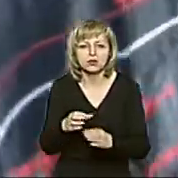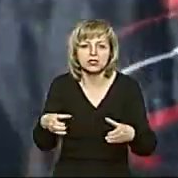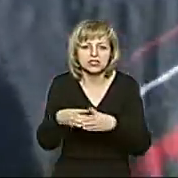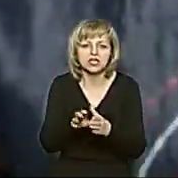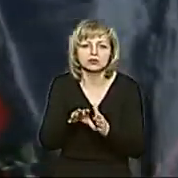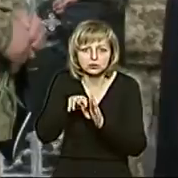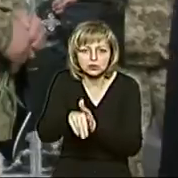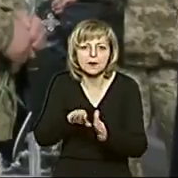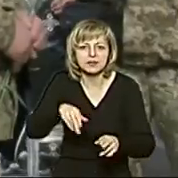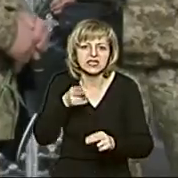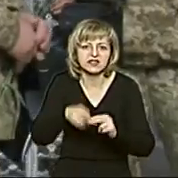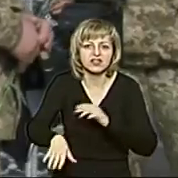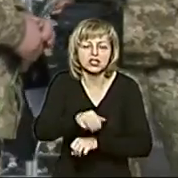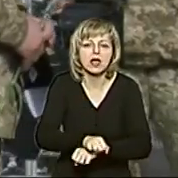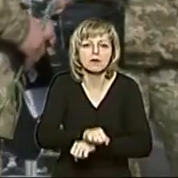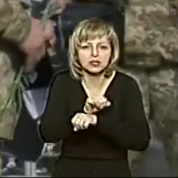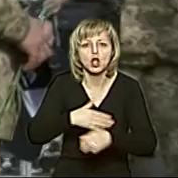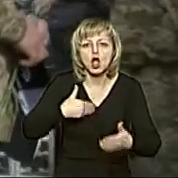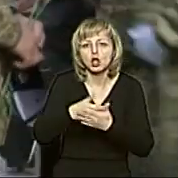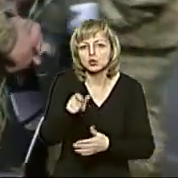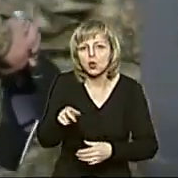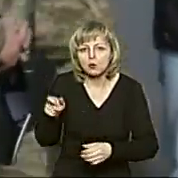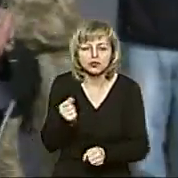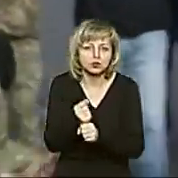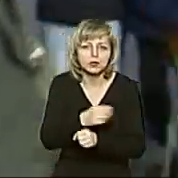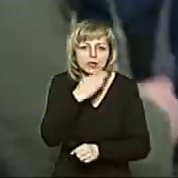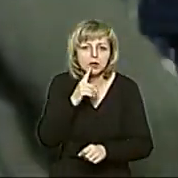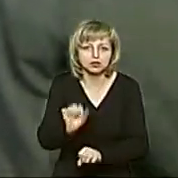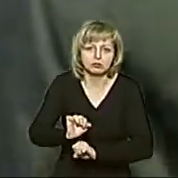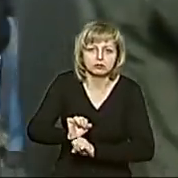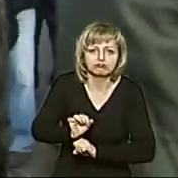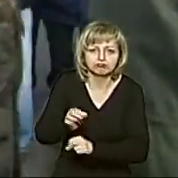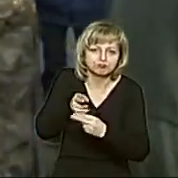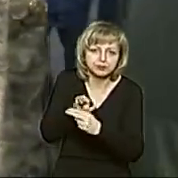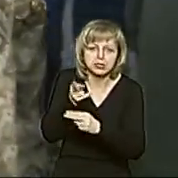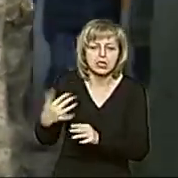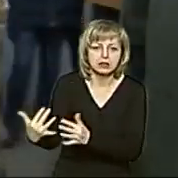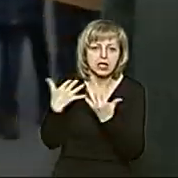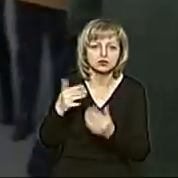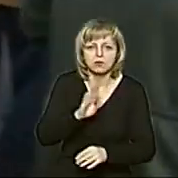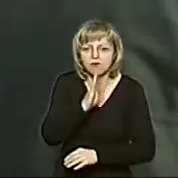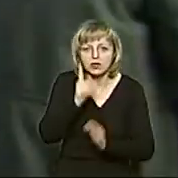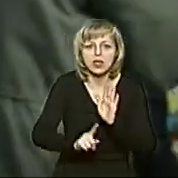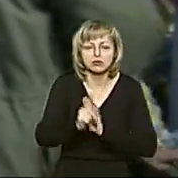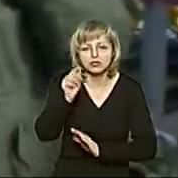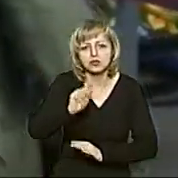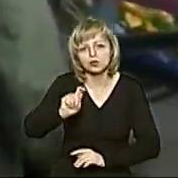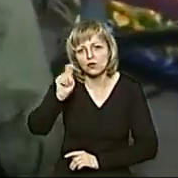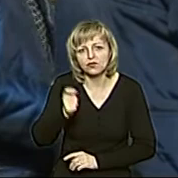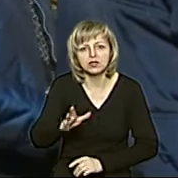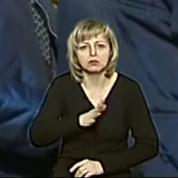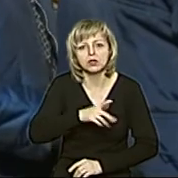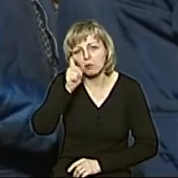після завершення Майдану. Каже, добровольці зробили багато, аби стримати наступ ворога. продовжує. На початку війни вони були